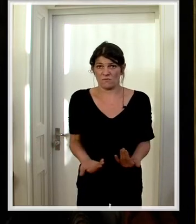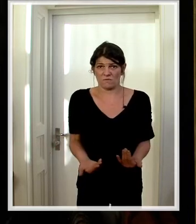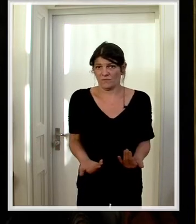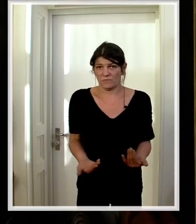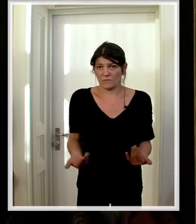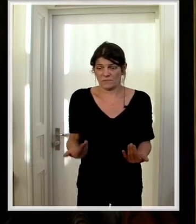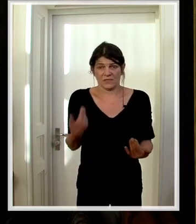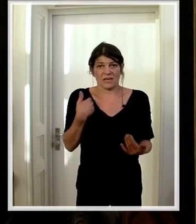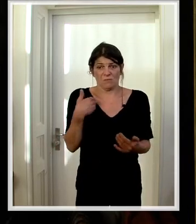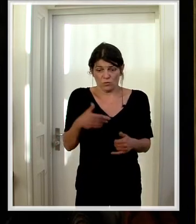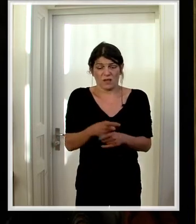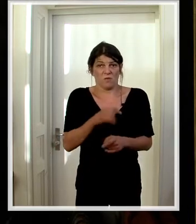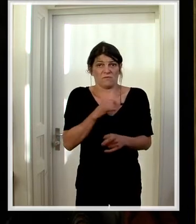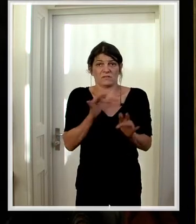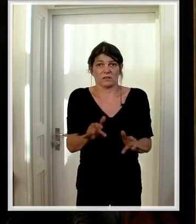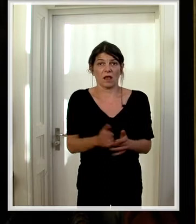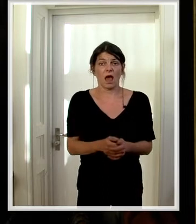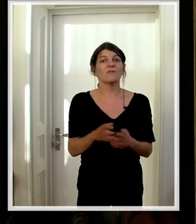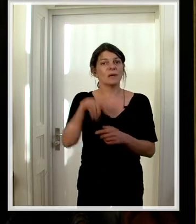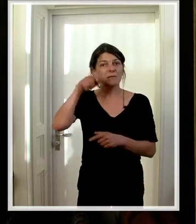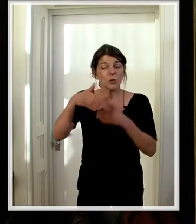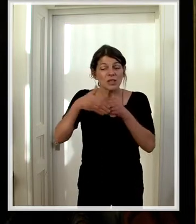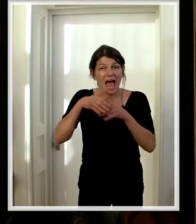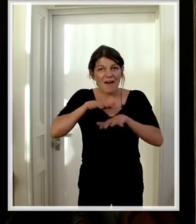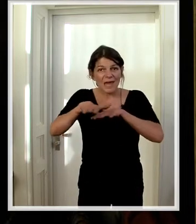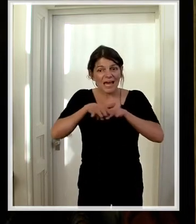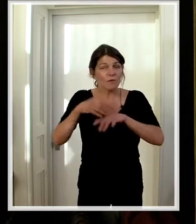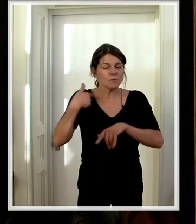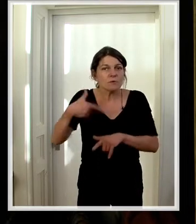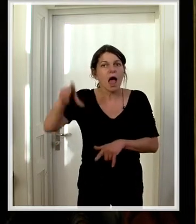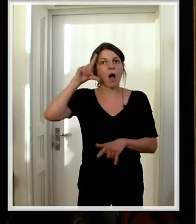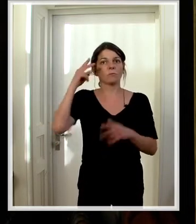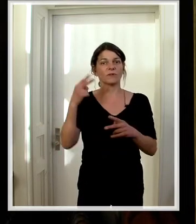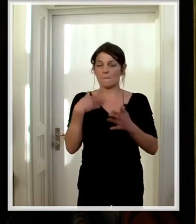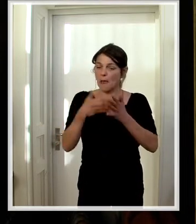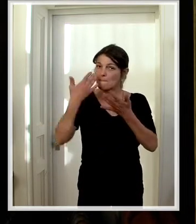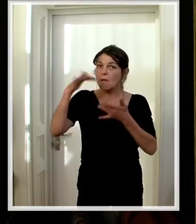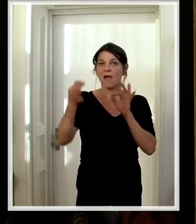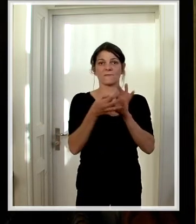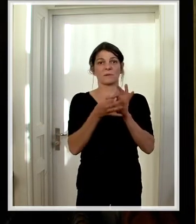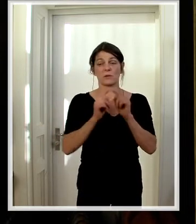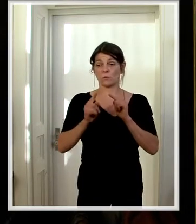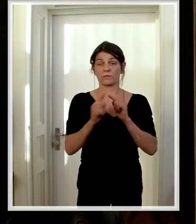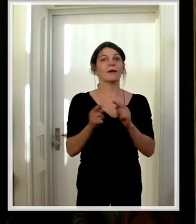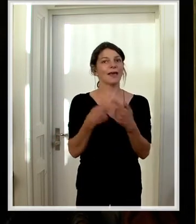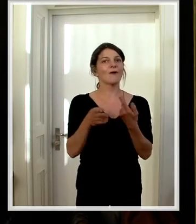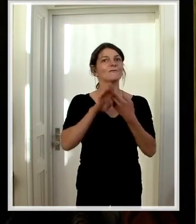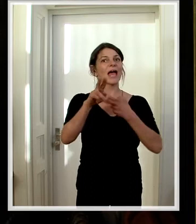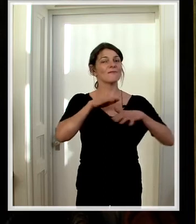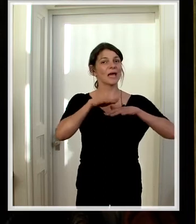muss mehr ein Interesse haben, gerade den Personennahverkehr natürlich zu priorisieren, dort mehr zu haben, damit wir den Fernverkehr auch ein